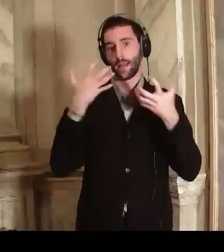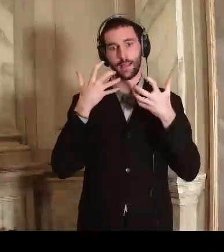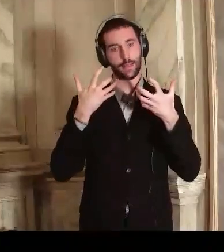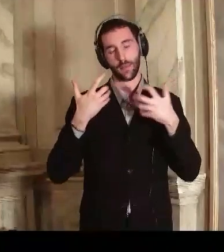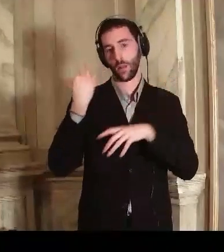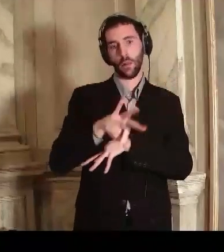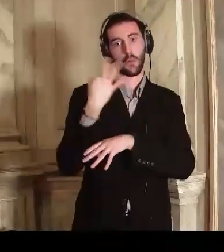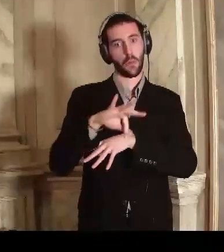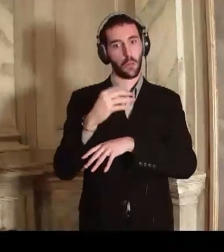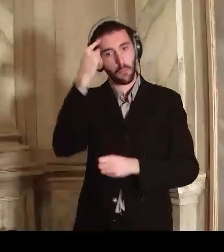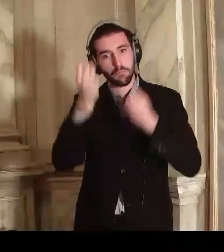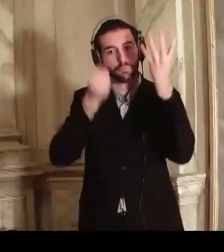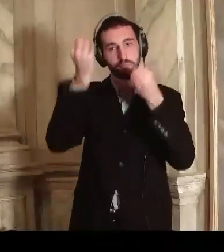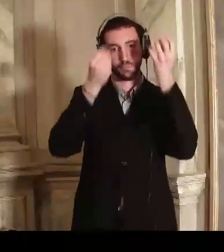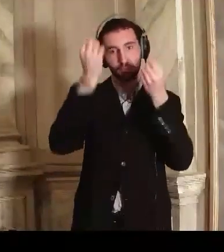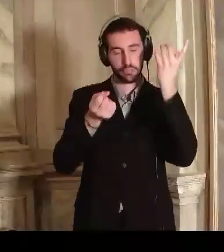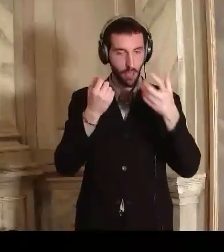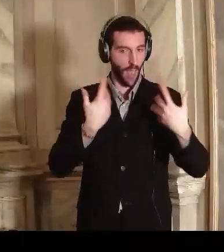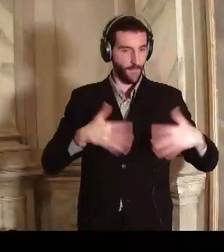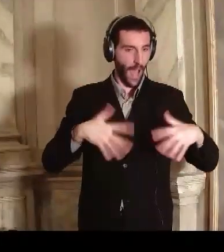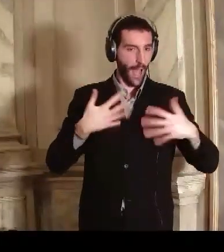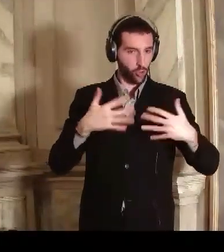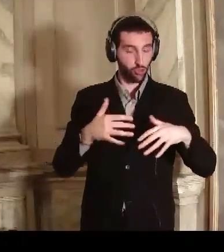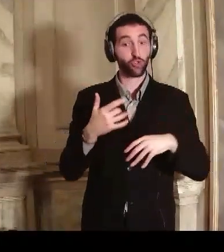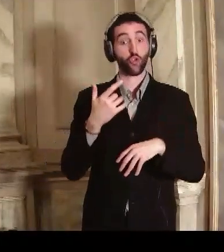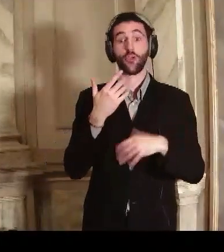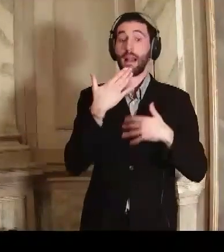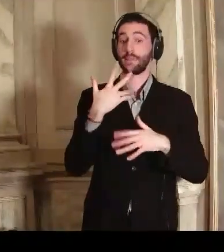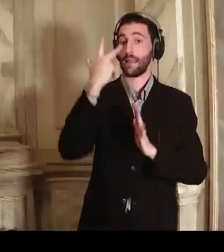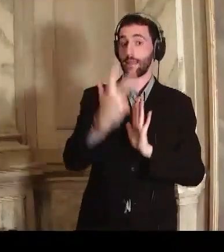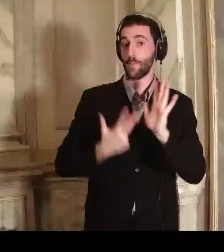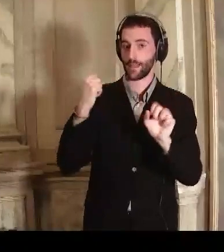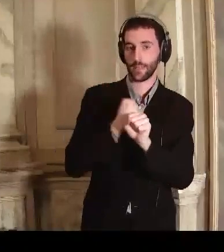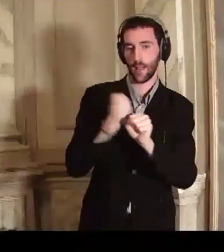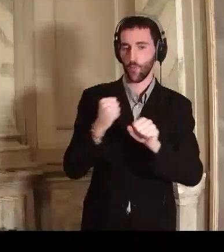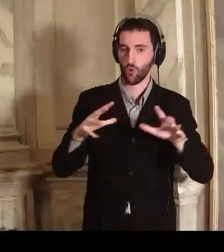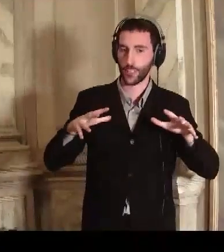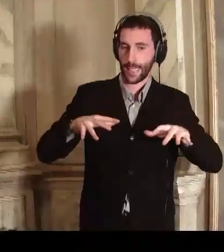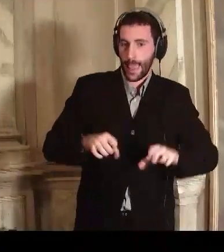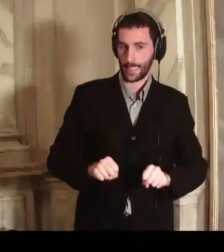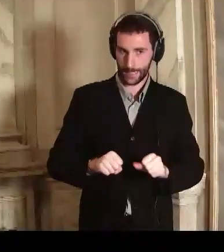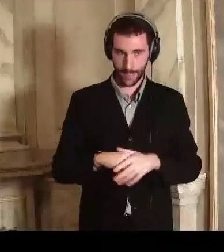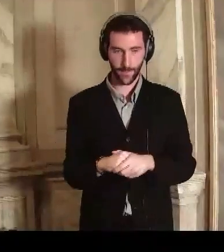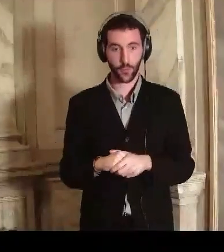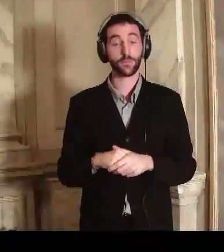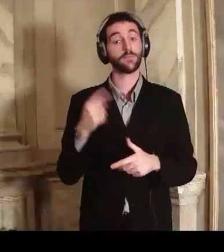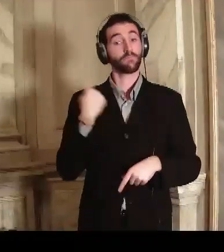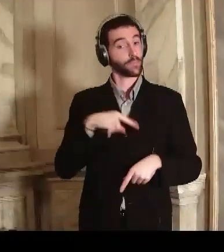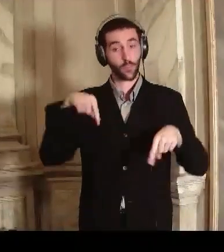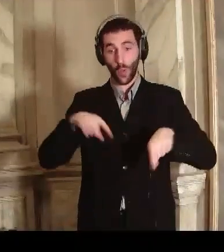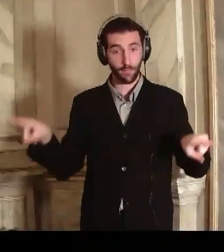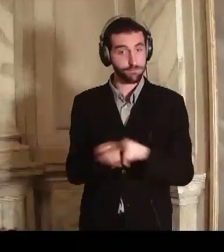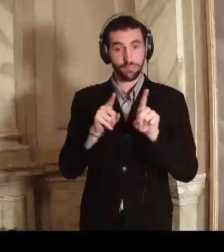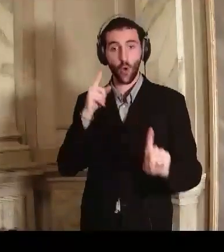fantasiosi, cresciuti a ritmo esponenziale durante i 3 mesi di lavoro intensivo a Venezia. La nostra ambizione è di mettere in contatto i talenti in erba con opportunità